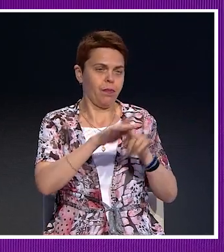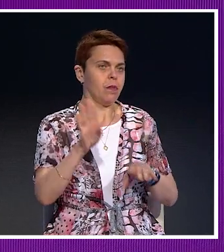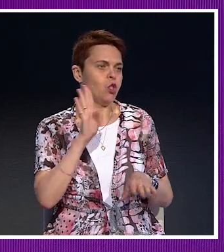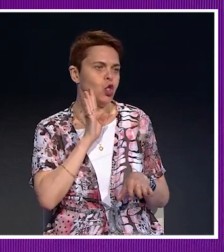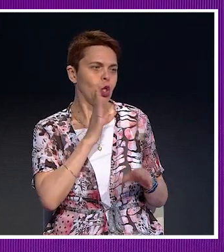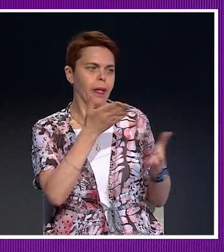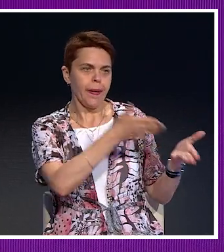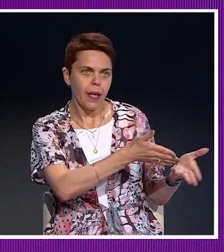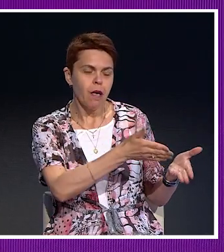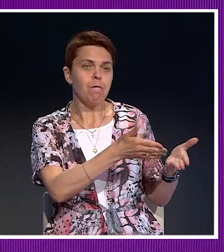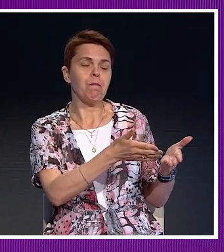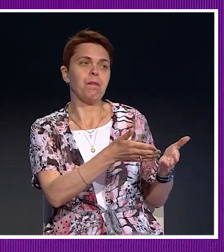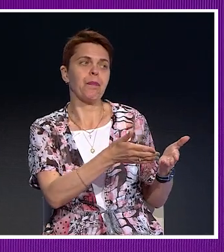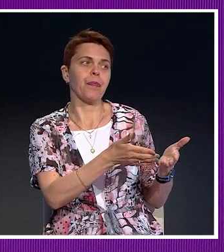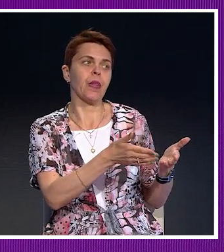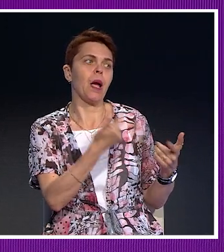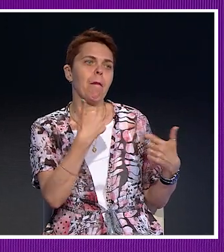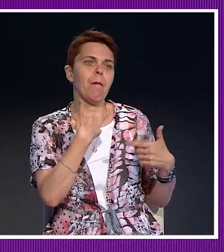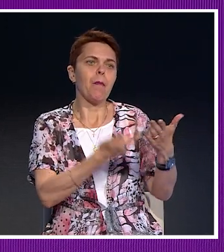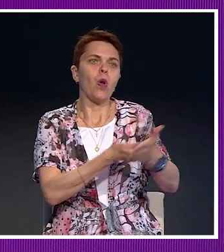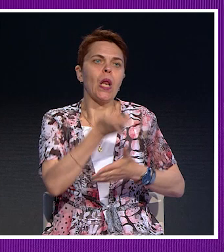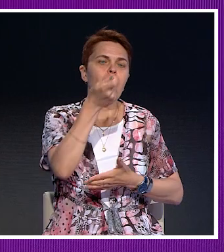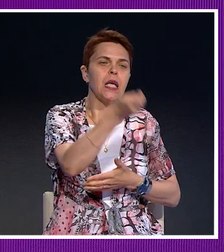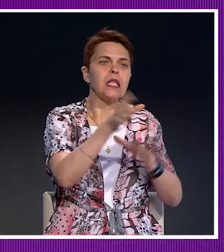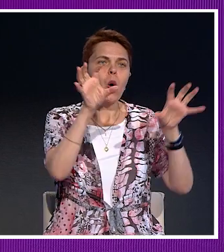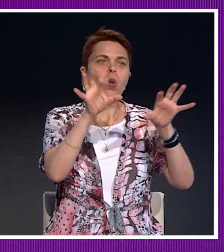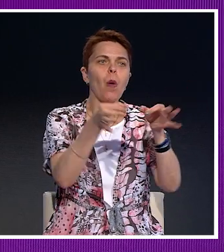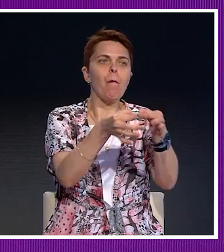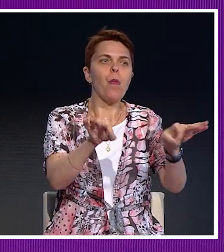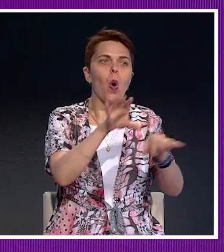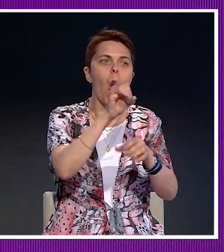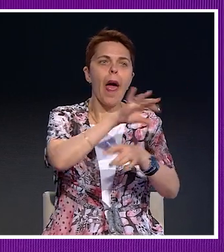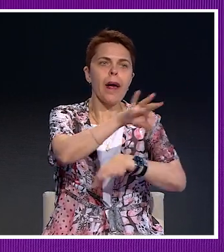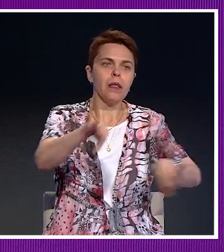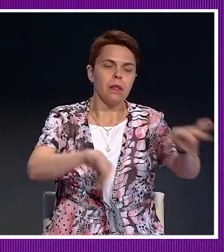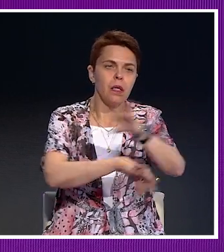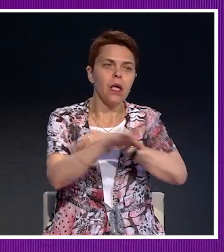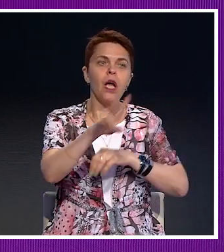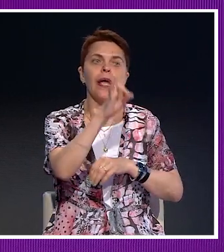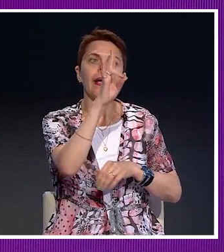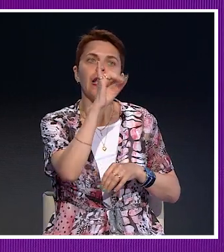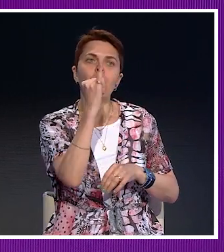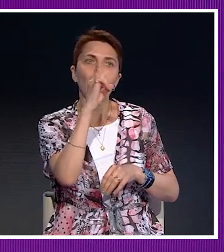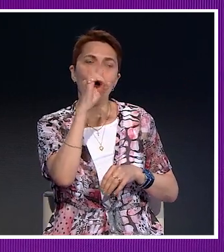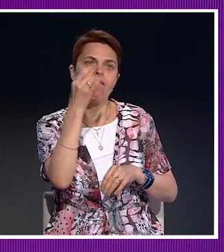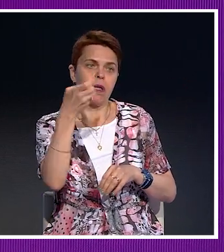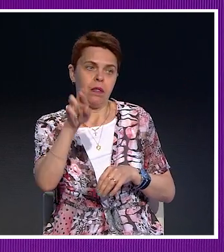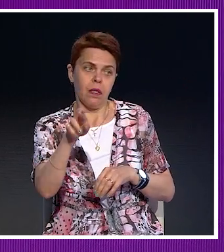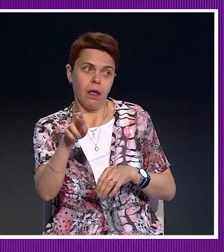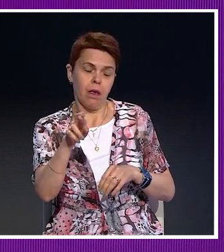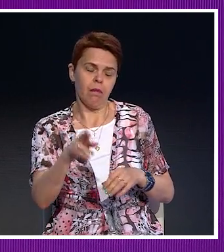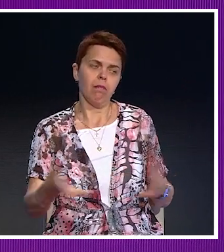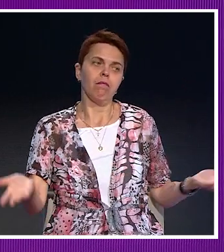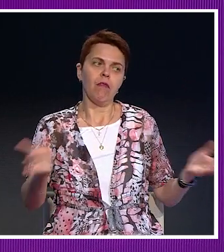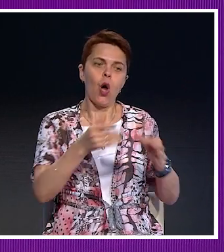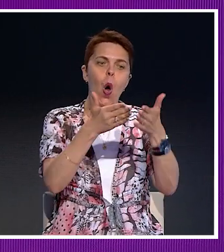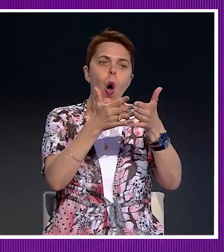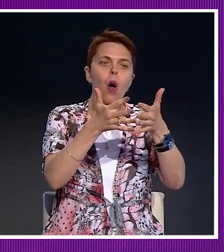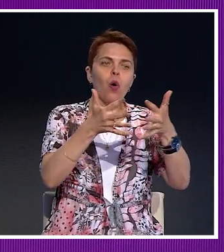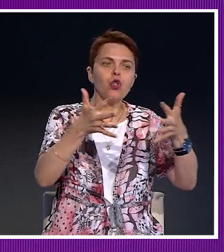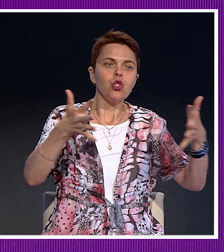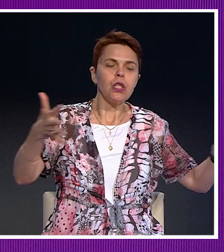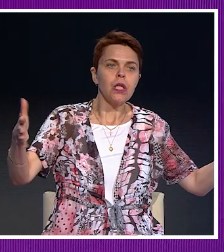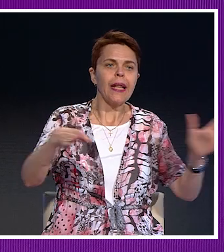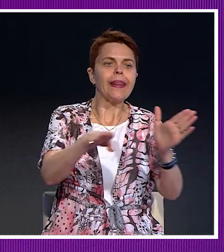Зокрема, ми подали законопроект про декретні відпустки, про інновацію в цій галузі, щоб розширити